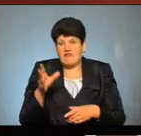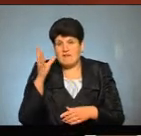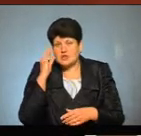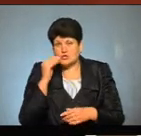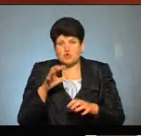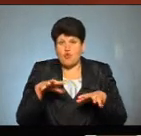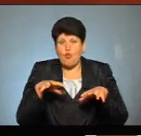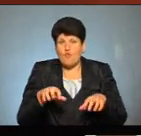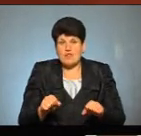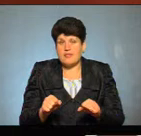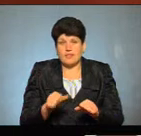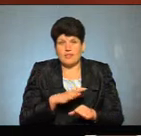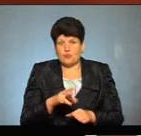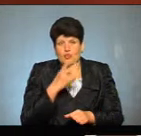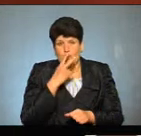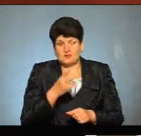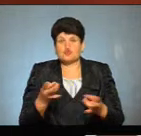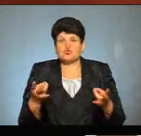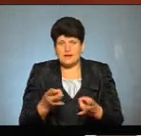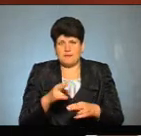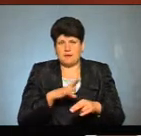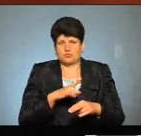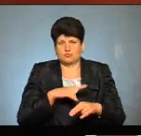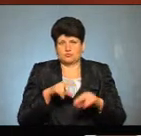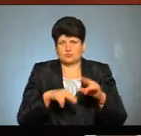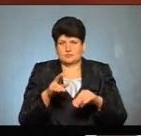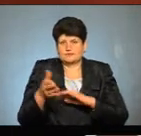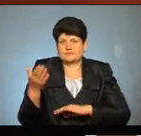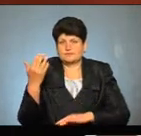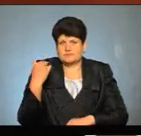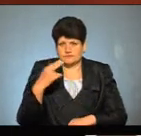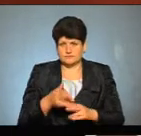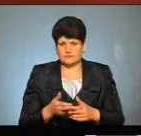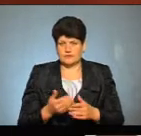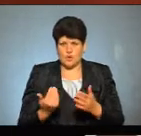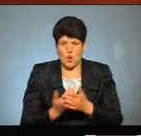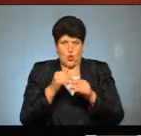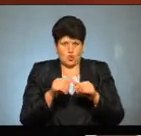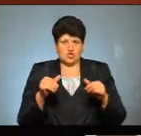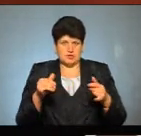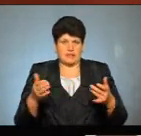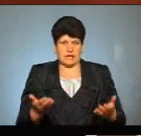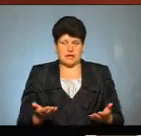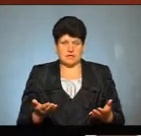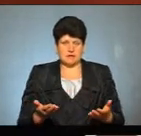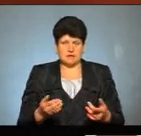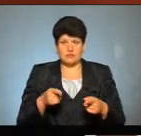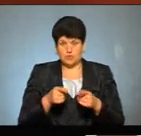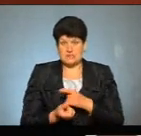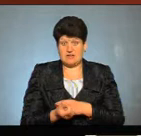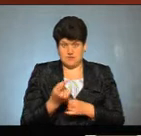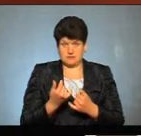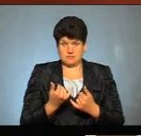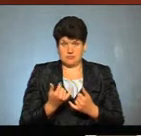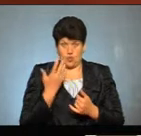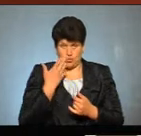бачення стратегічного про те, що є необхідність в такій лабораторії, в оновленні, добудові, розширенні. І воно з'явилося тільки, коли